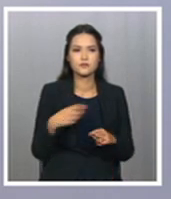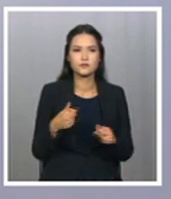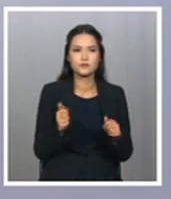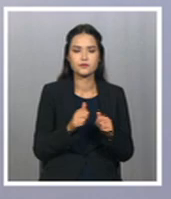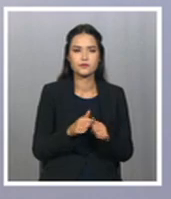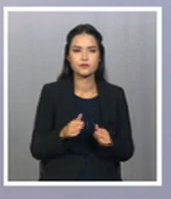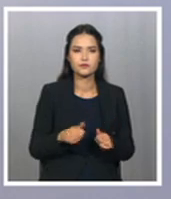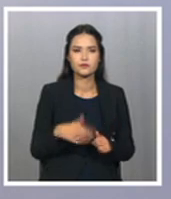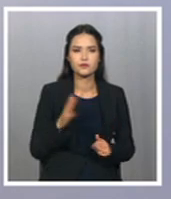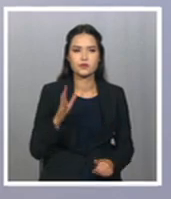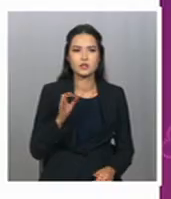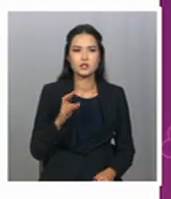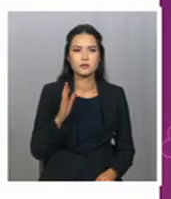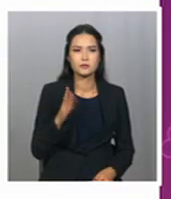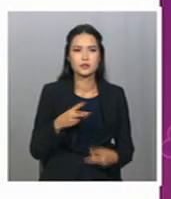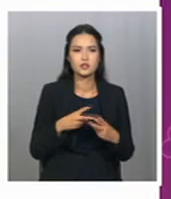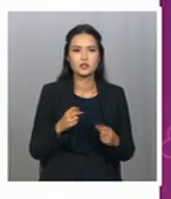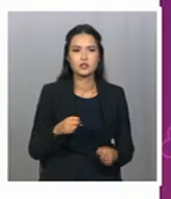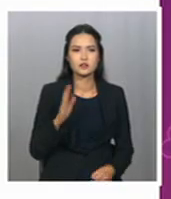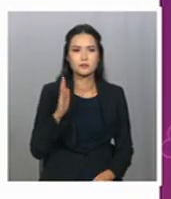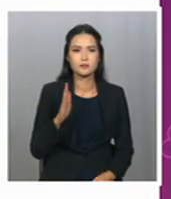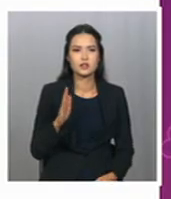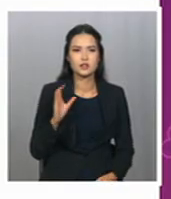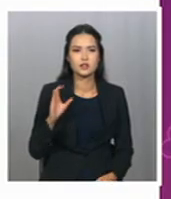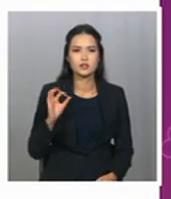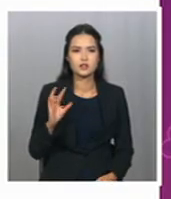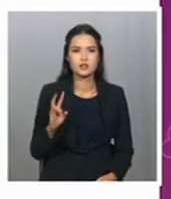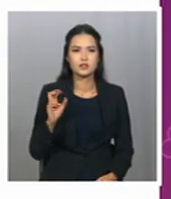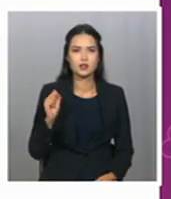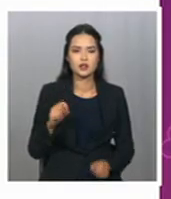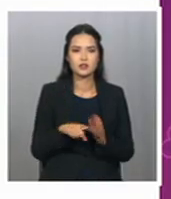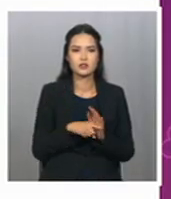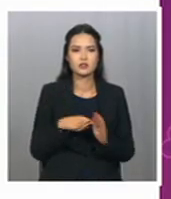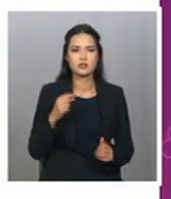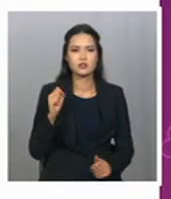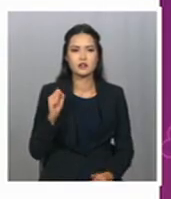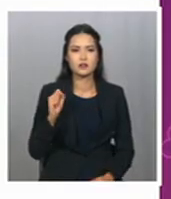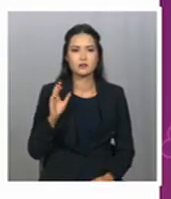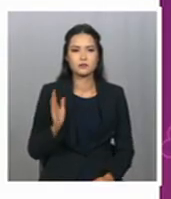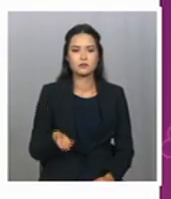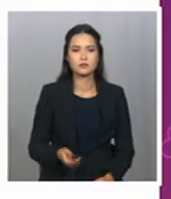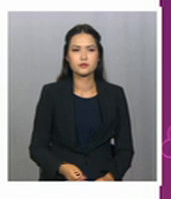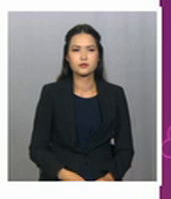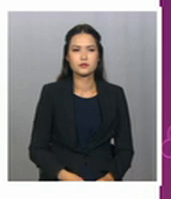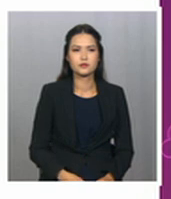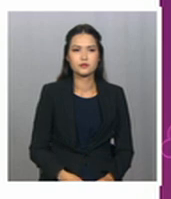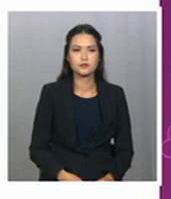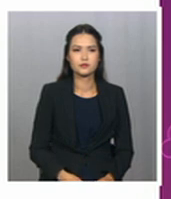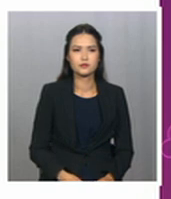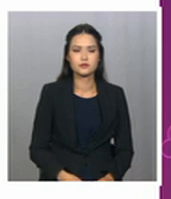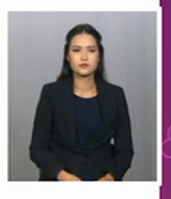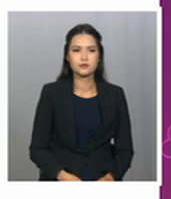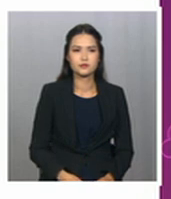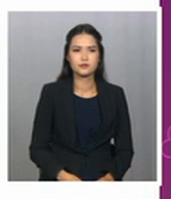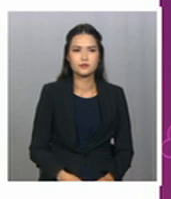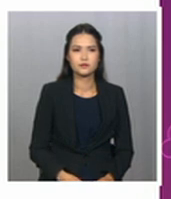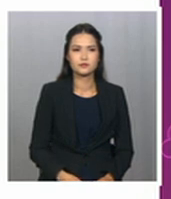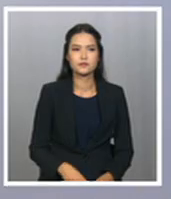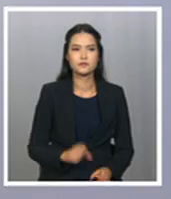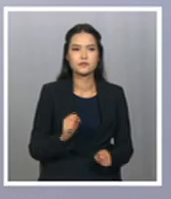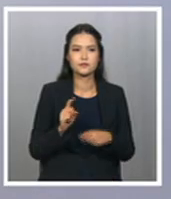альфа бөлінген А-ға тең. Мына А да, Б да, альфа да белгілі болғандықтан біз бета бұрышын таба аламыз. Ары